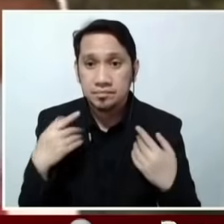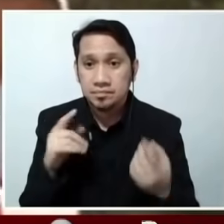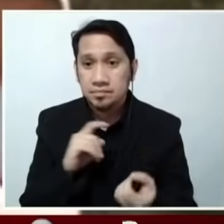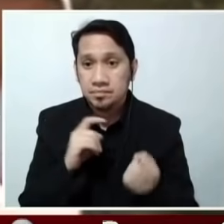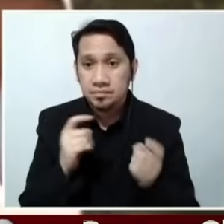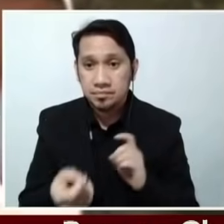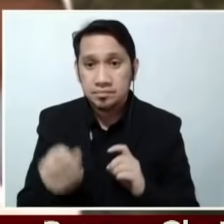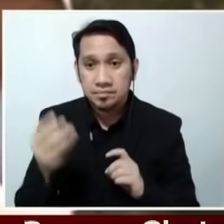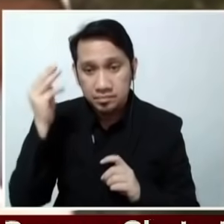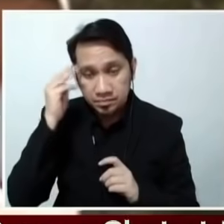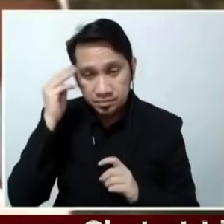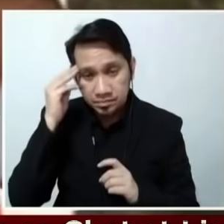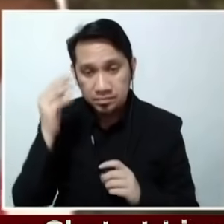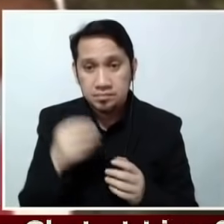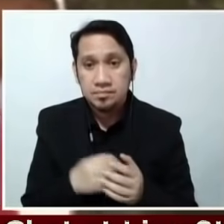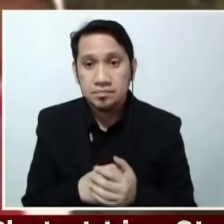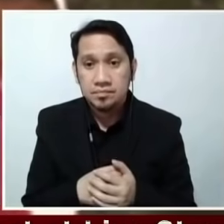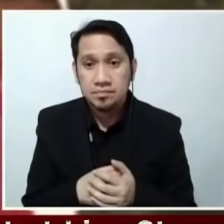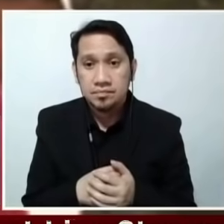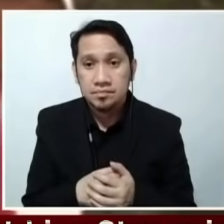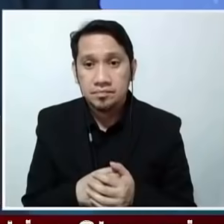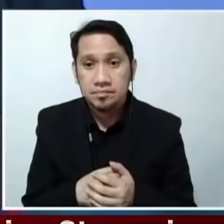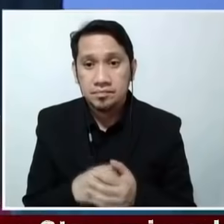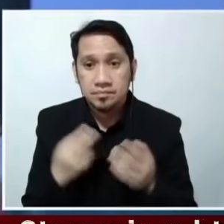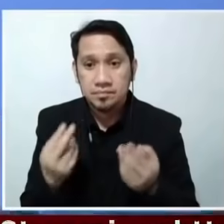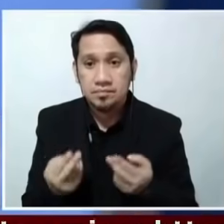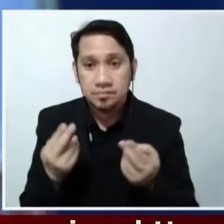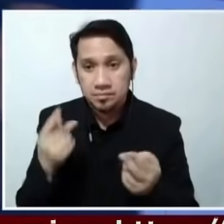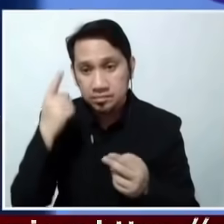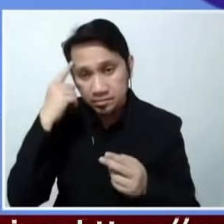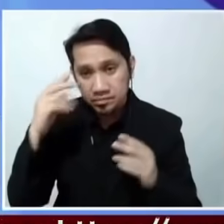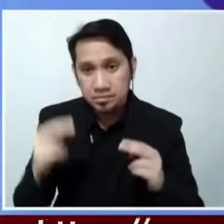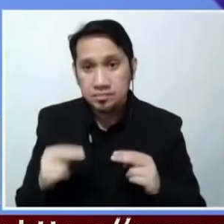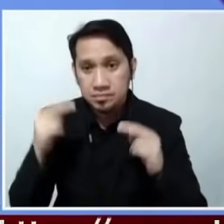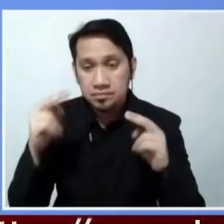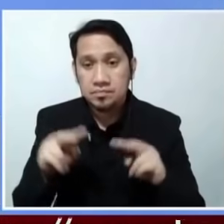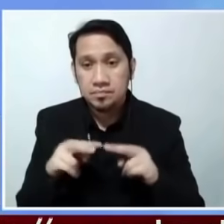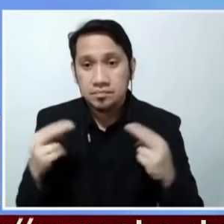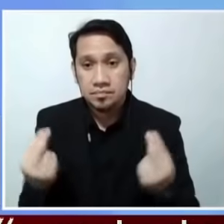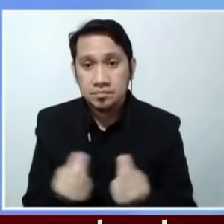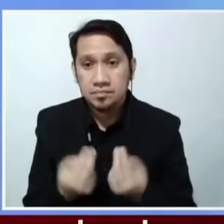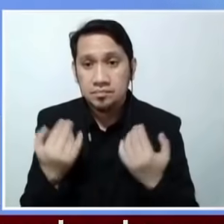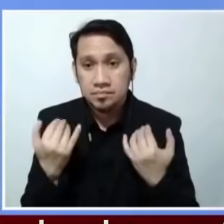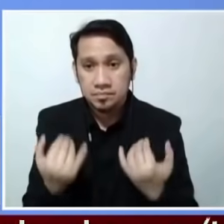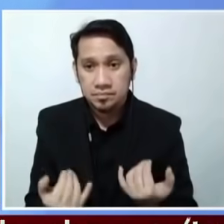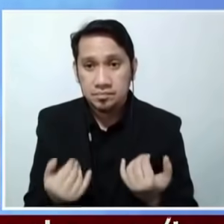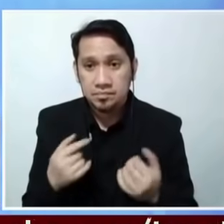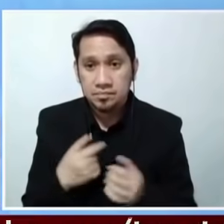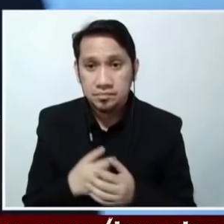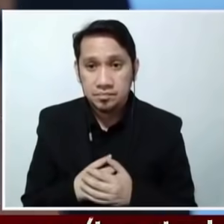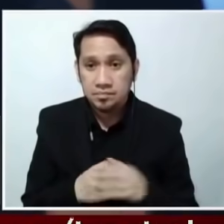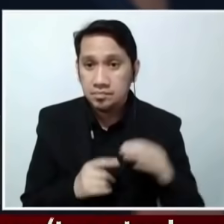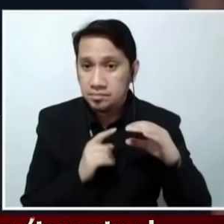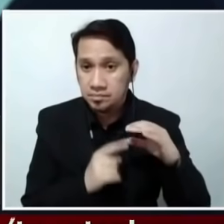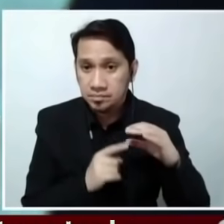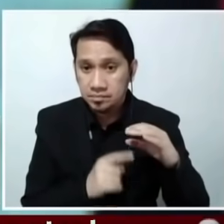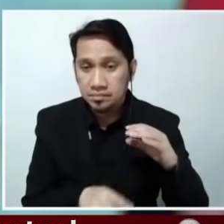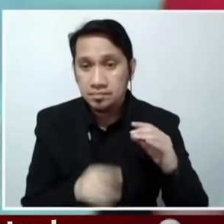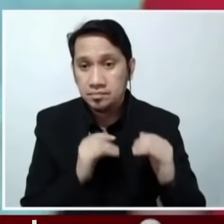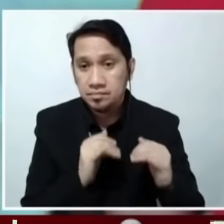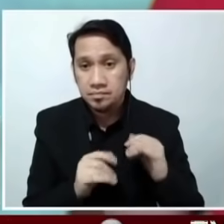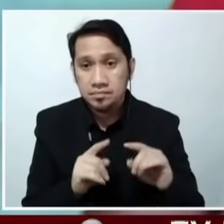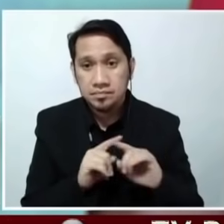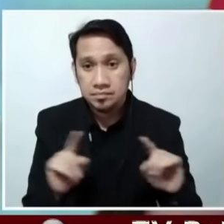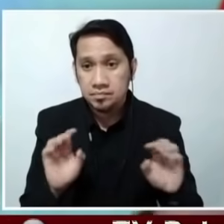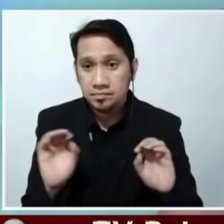nito na tumakbo sa pinakamataas na posisyon. Sinubukang hingi ng ABS-CBN News ang panig ni Mayor Sara, pero wala pa